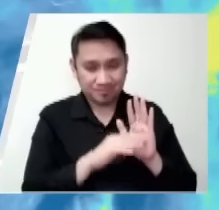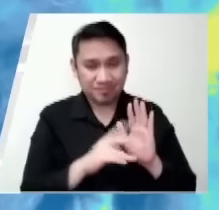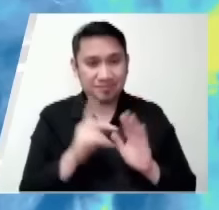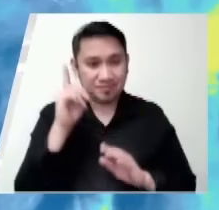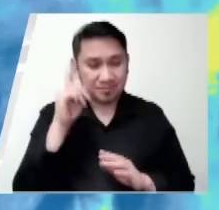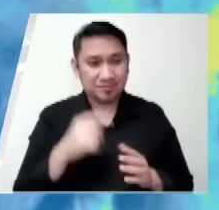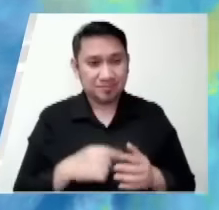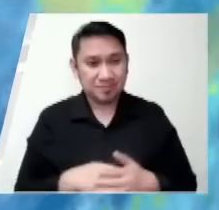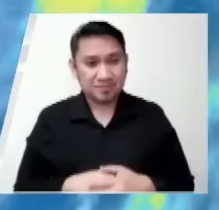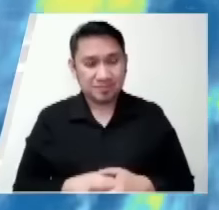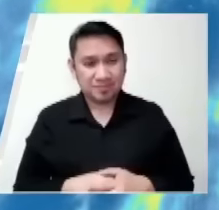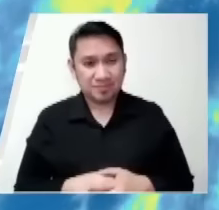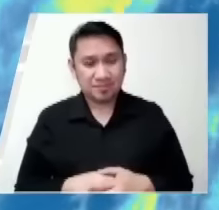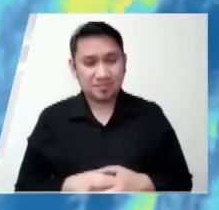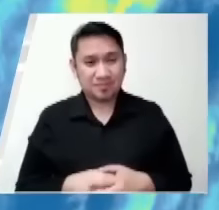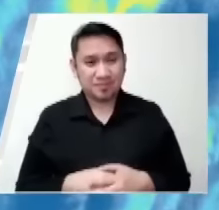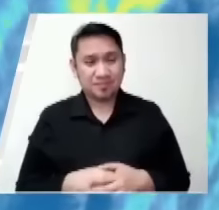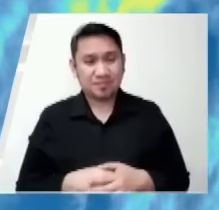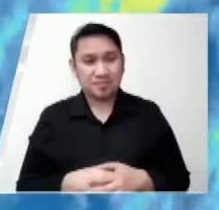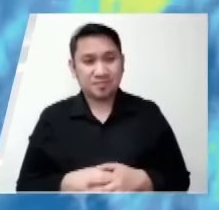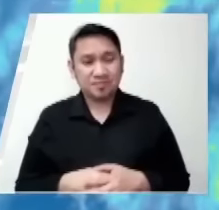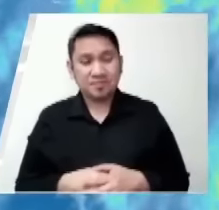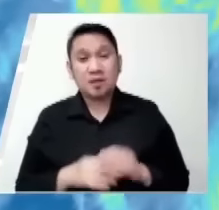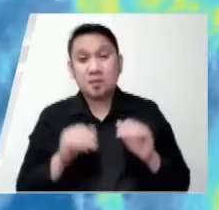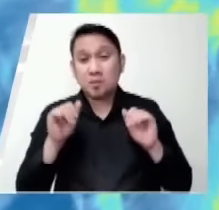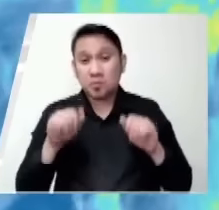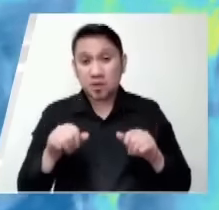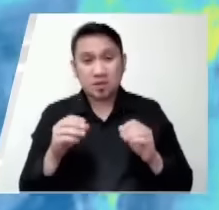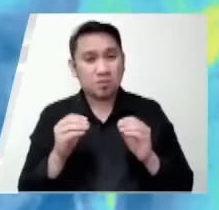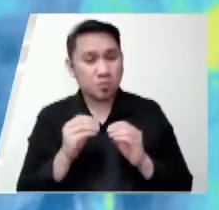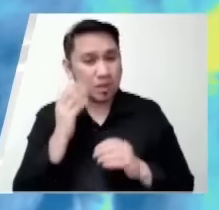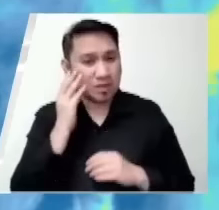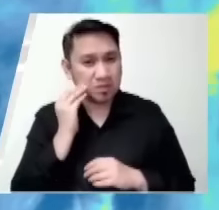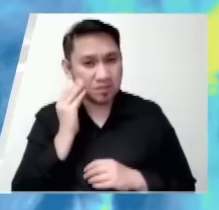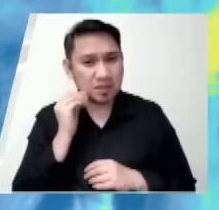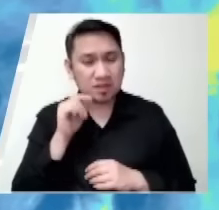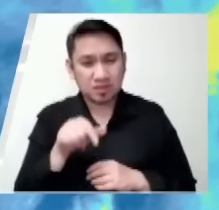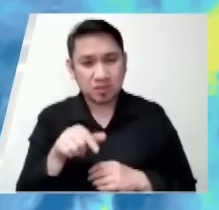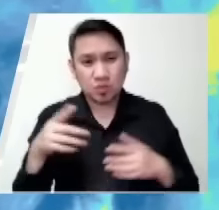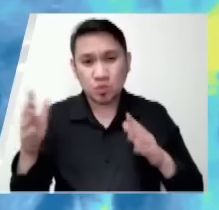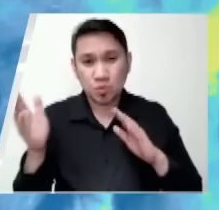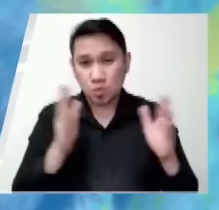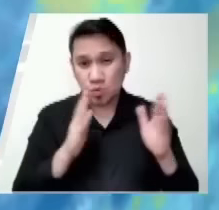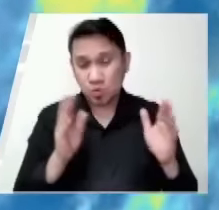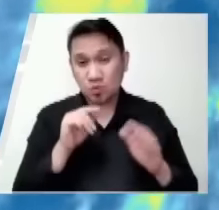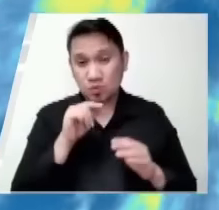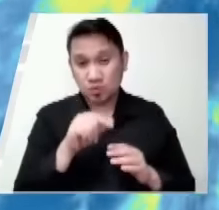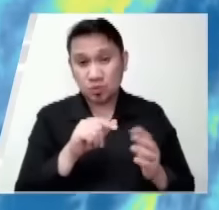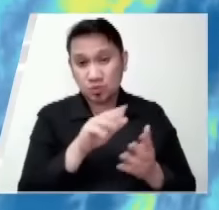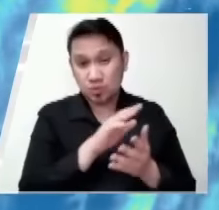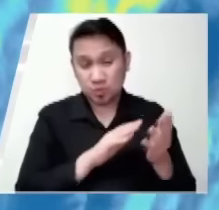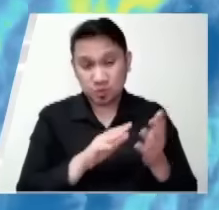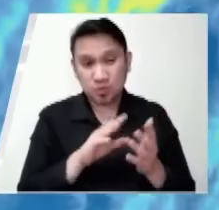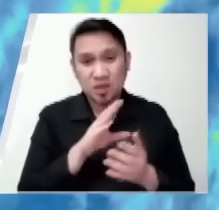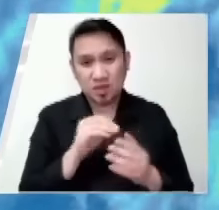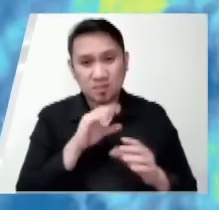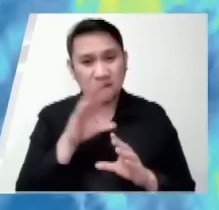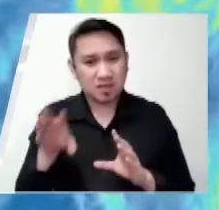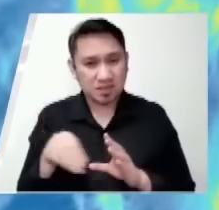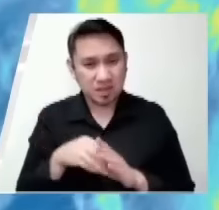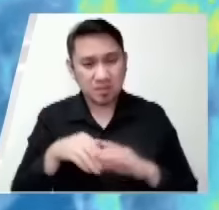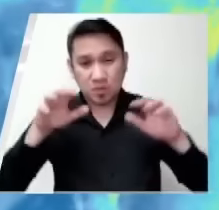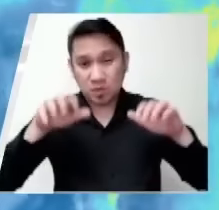western portion ng Pangasinan. So posible pa rin pong maramdaman yung bugso ng hangin dahil po yan dito sa Bagyong Jenner at may kasama rin mga pag-ulan,